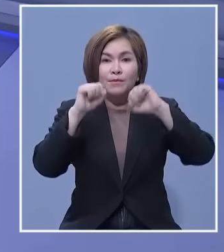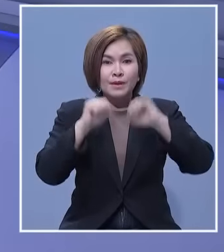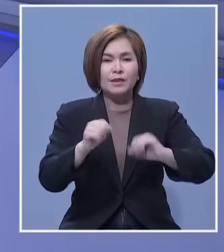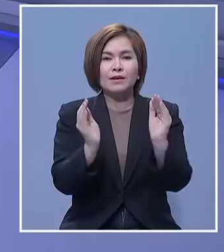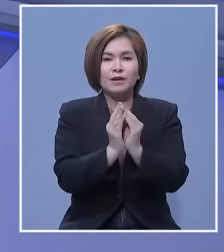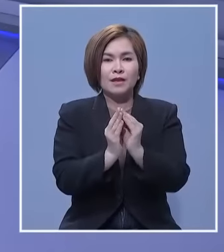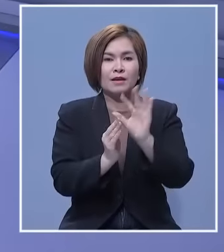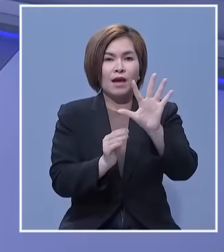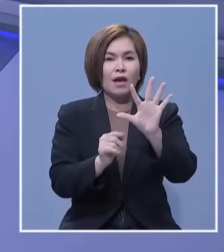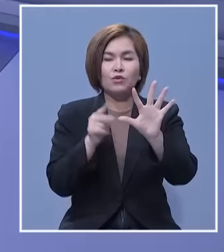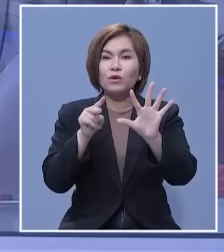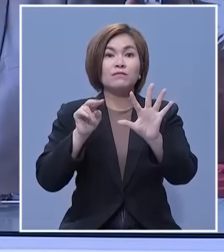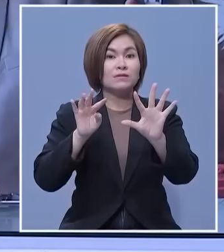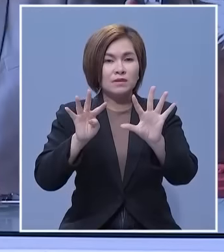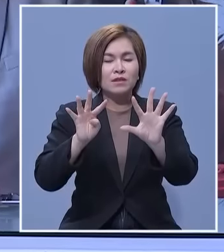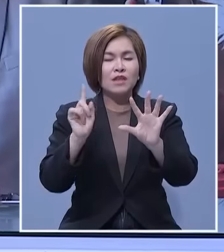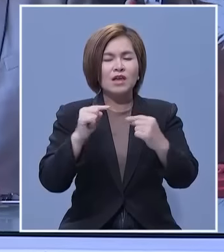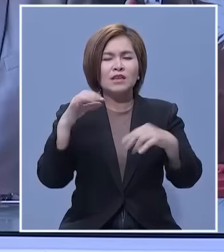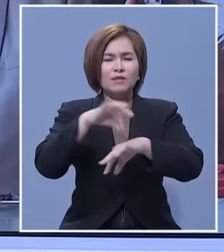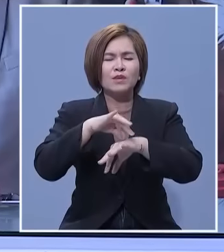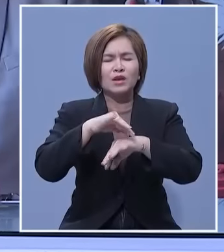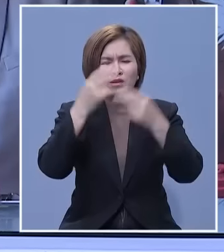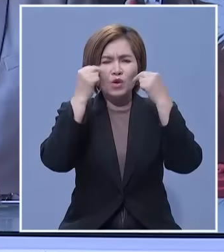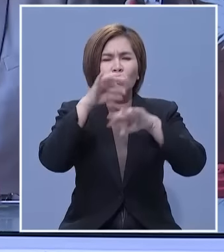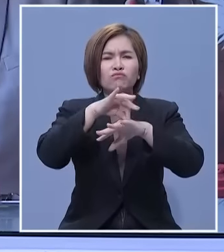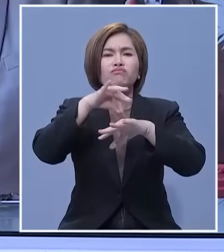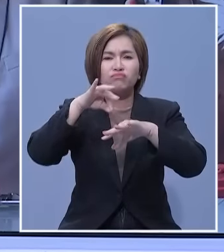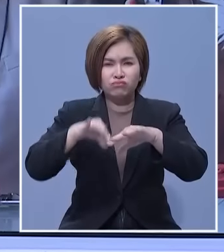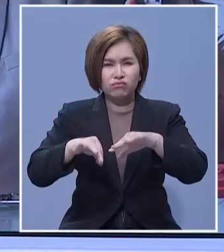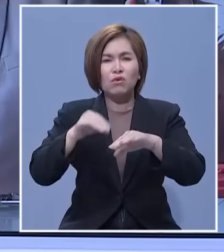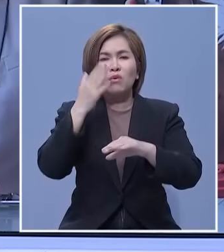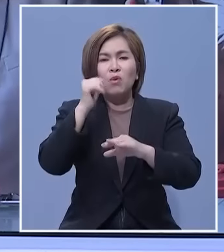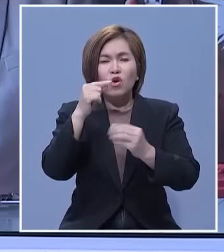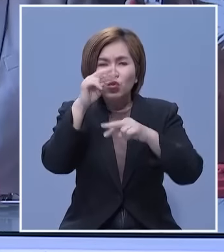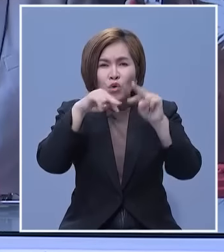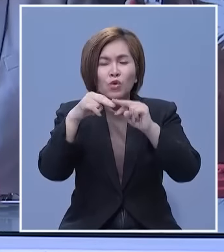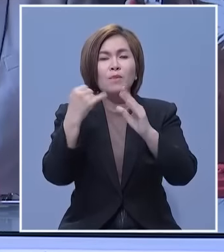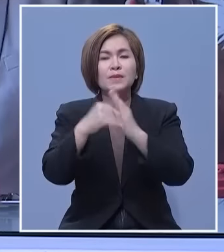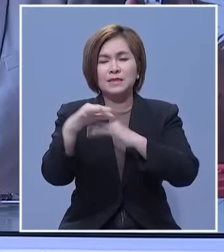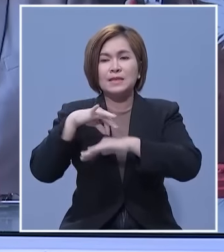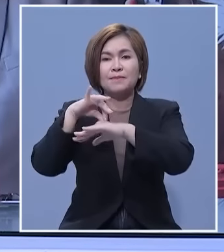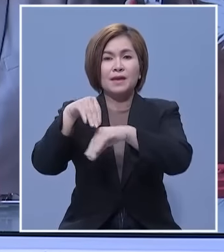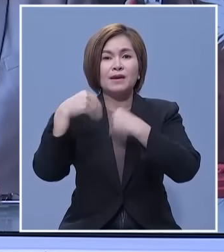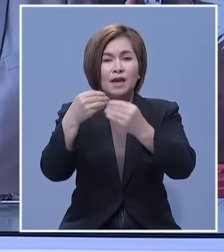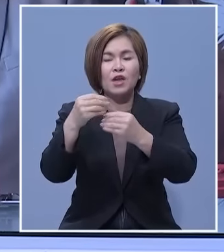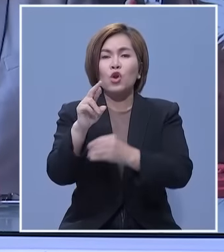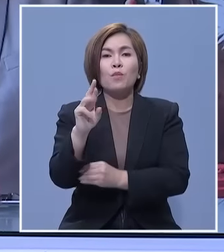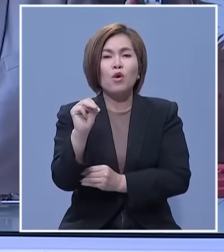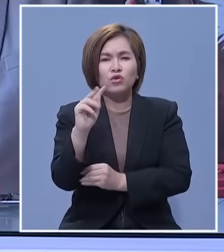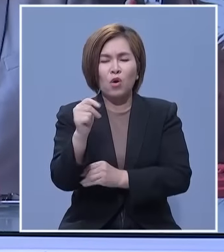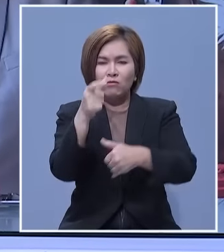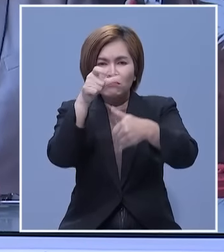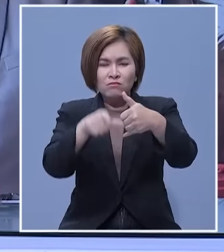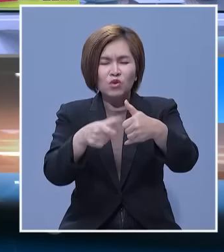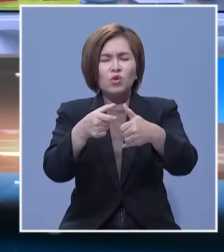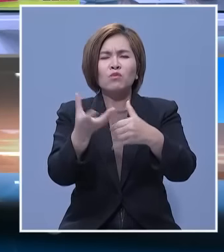5-4 ให้คุณเศรษฐาเนี่ยพ้นจากตำแหน่งนายกรัฐมนตรีจากการแต่งตั้งคุณพิชิตชื่นบาน ครับ เป็นรัฐมนตรีทั้งที่รู้อยู่แล้วว่าขาดคุณสมบั